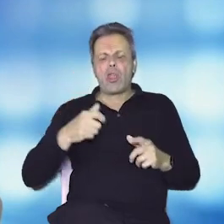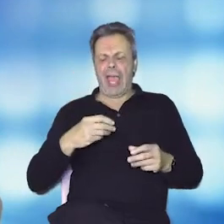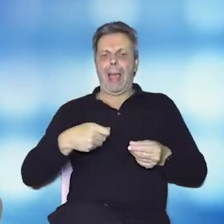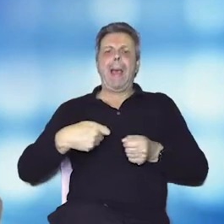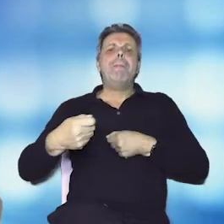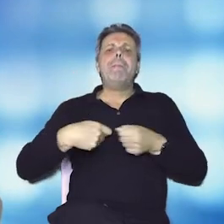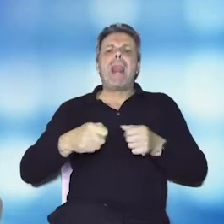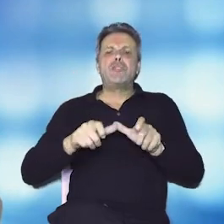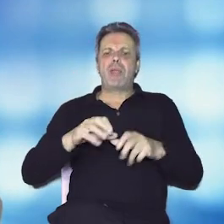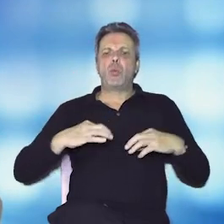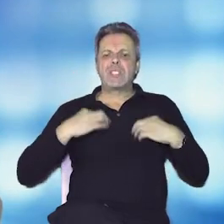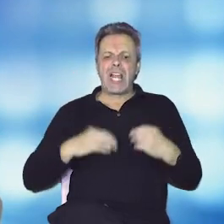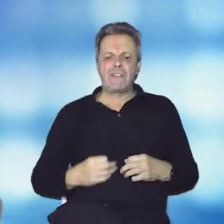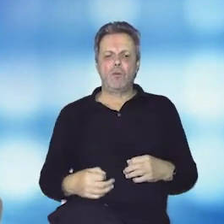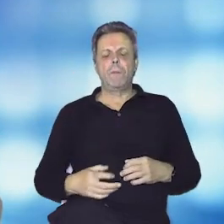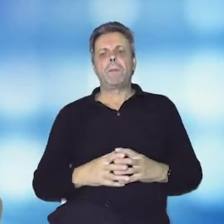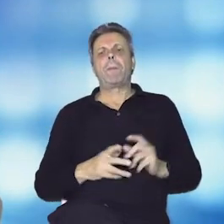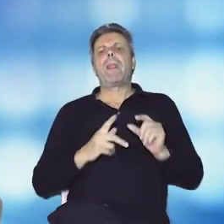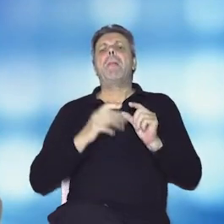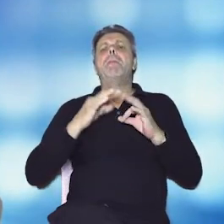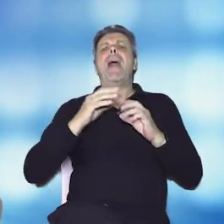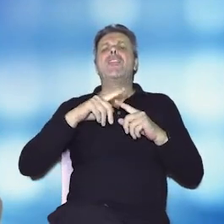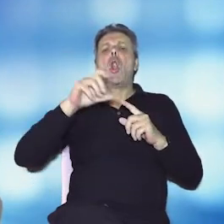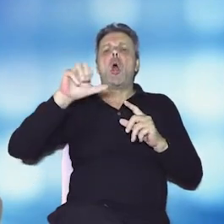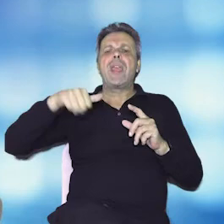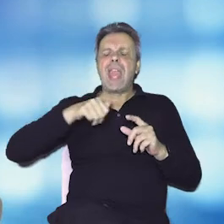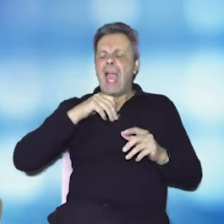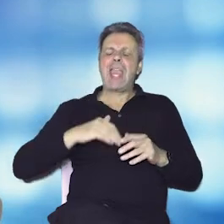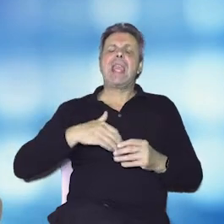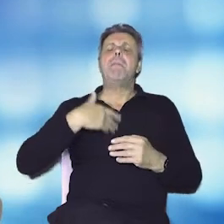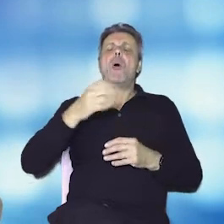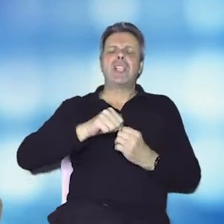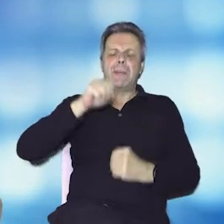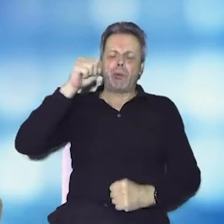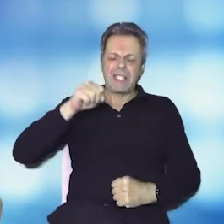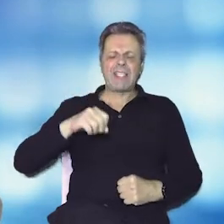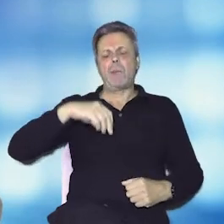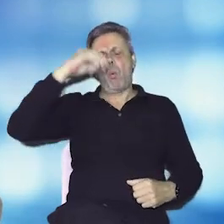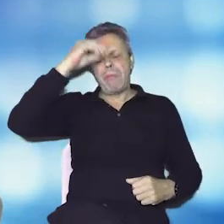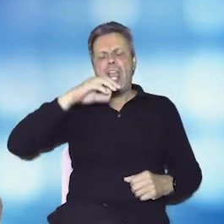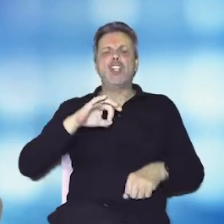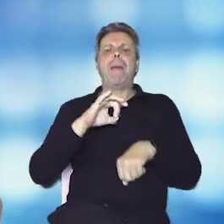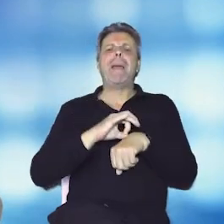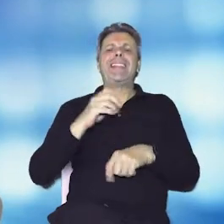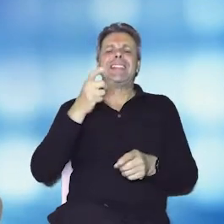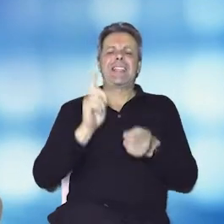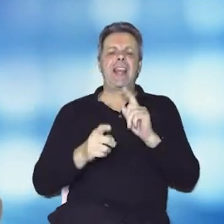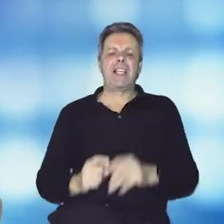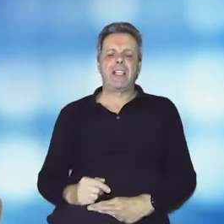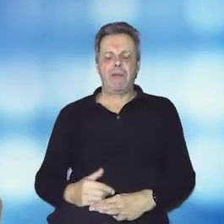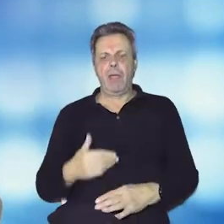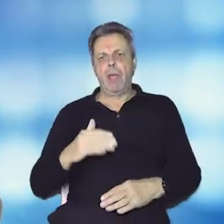u zdravstvu i patologija, te poslijediplomski tečaj umijeće medicinske nastave. Pa